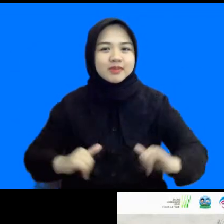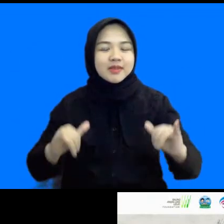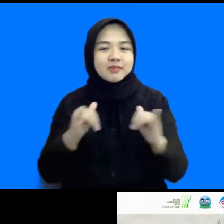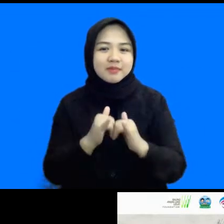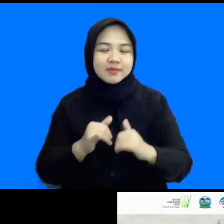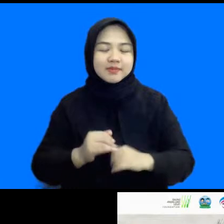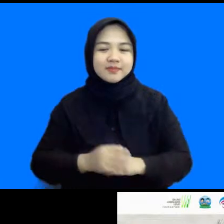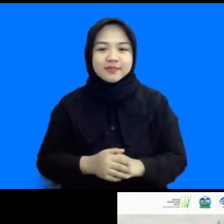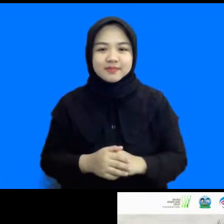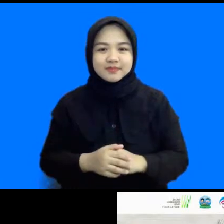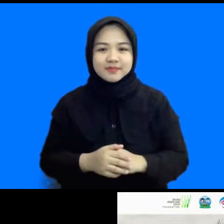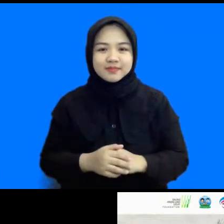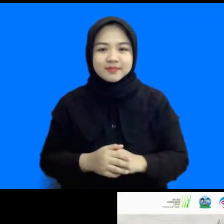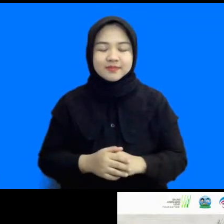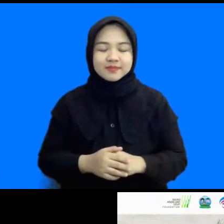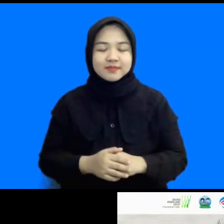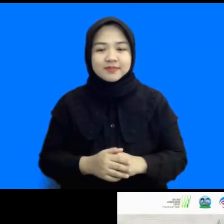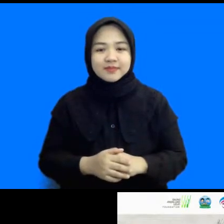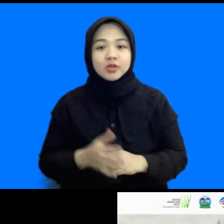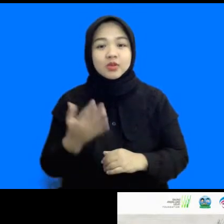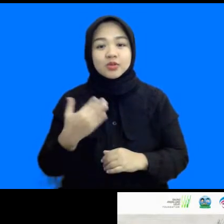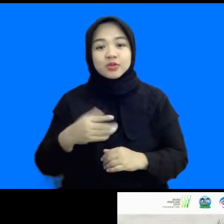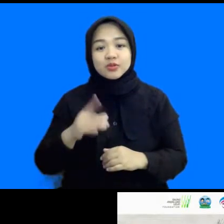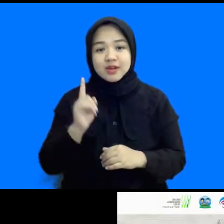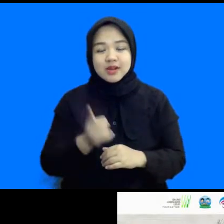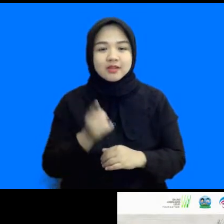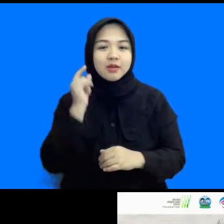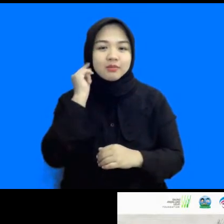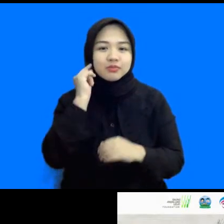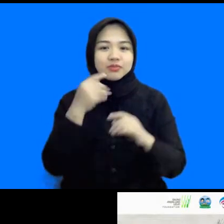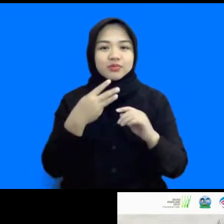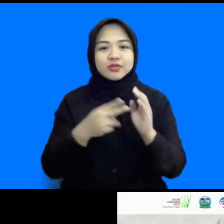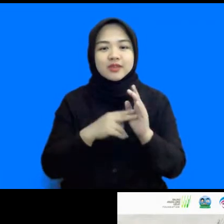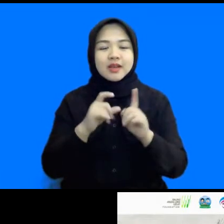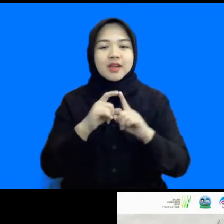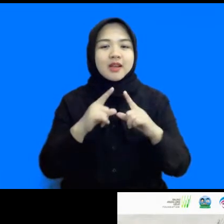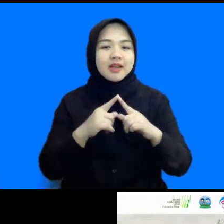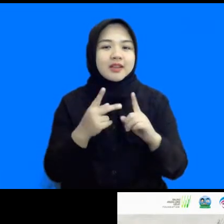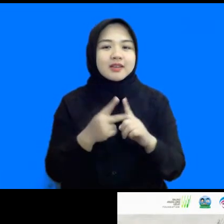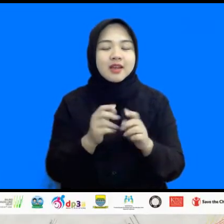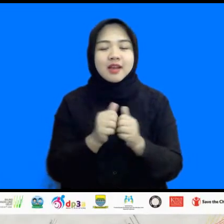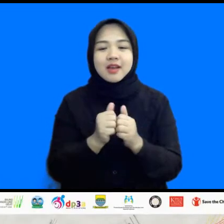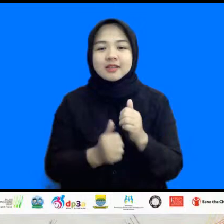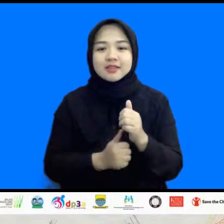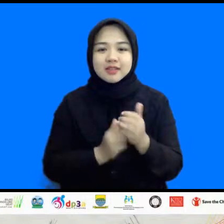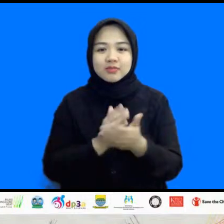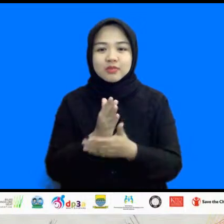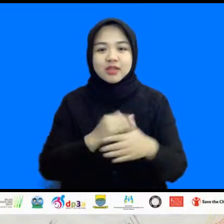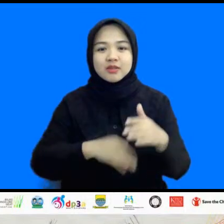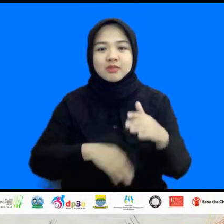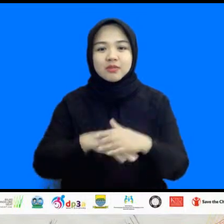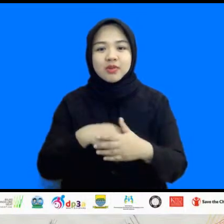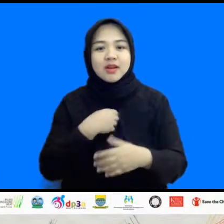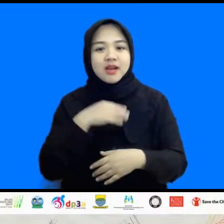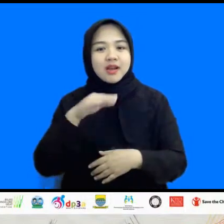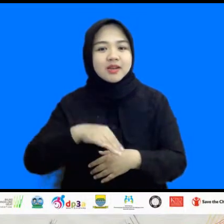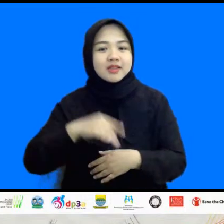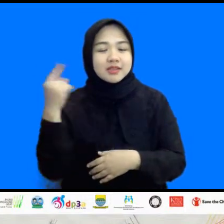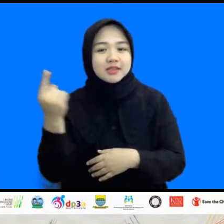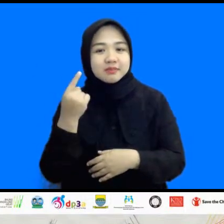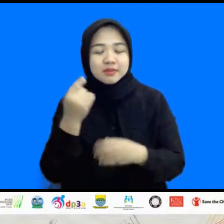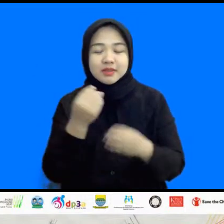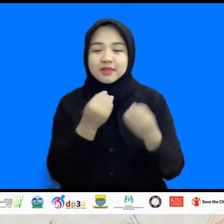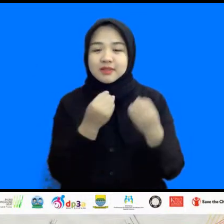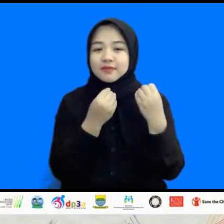ini. Nah, di sini sudah ada Bunda Endah selaku Asisten Deputi Pemenuhan Hak Sipil,